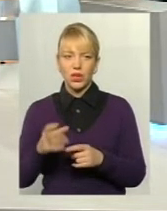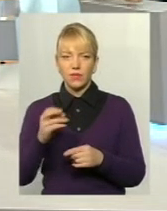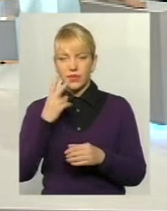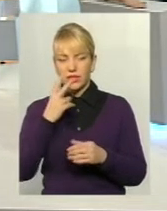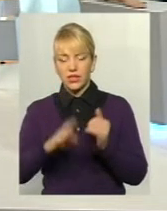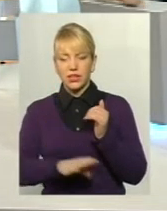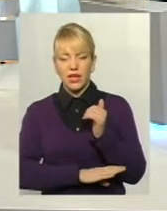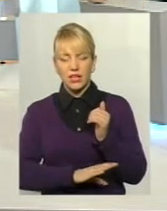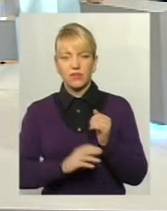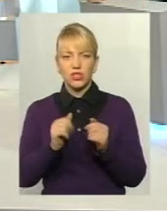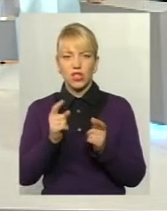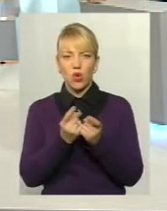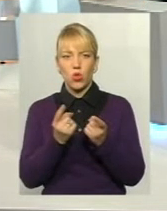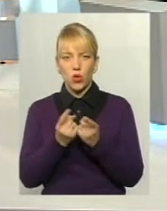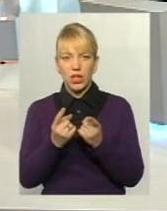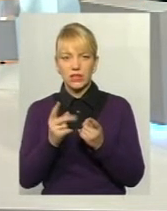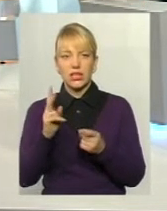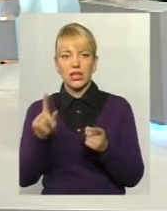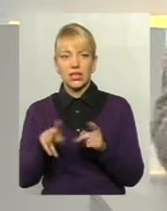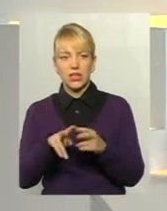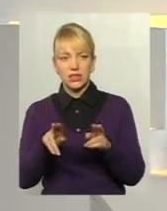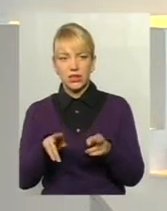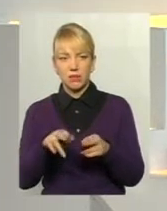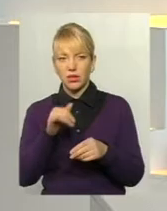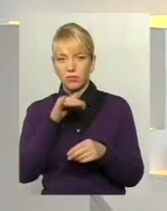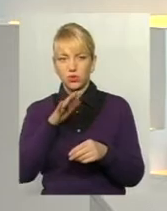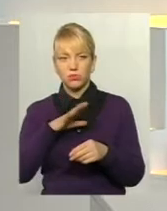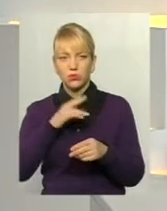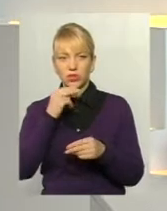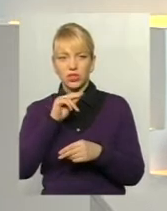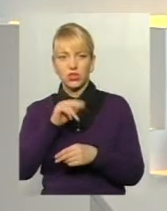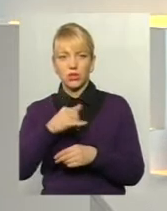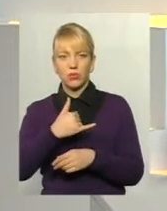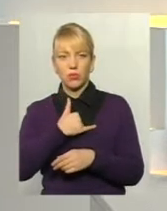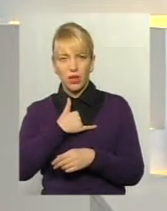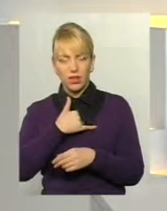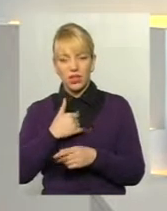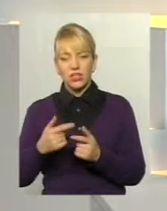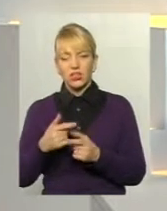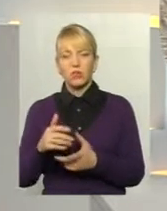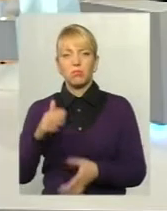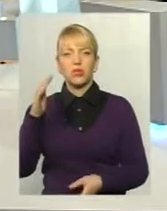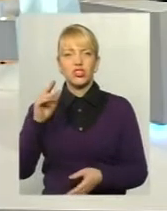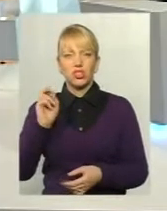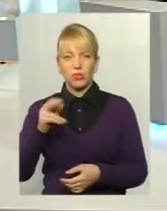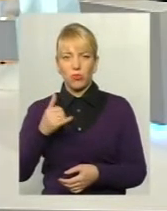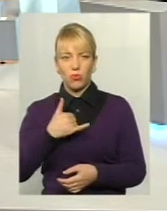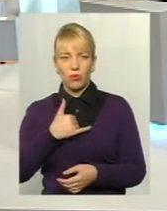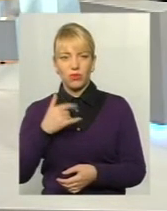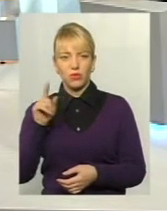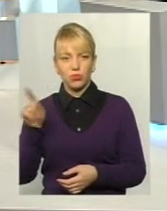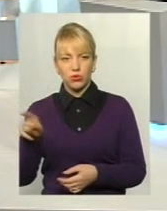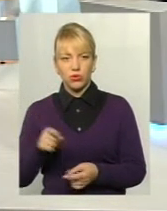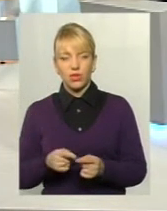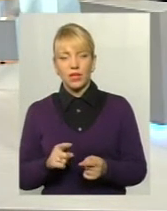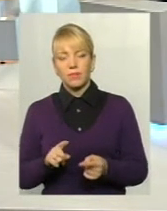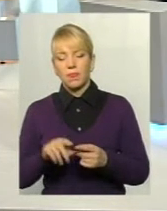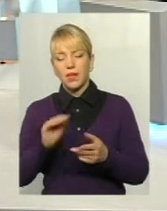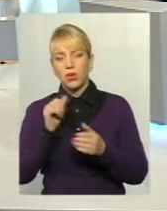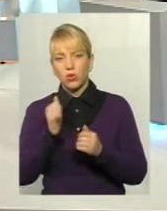дерево однокласника, яке, ну, воно ж не може бути кращим за моє, ще більше. Тому що кожен учень попідписував своє